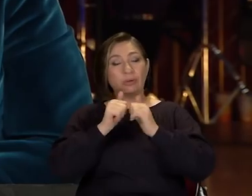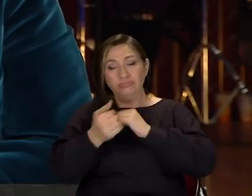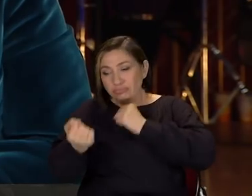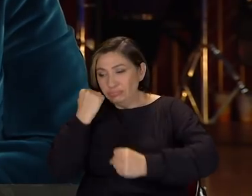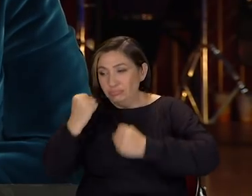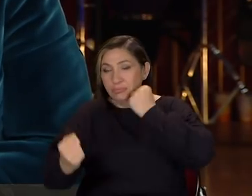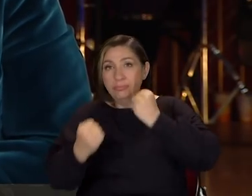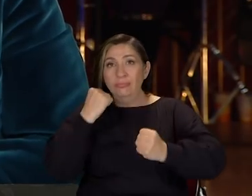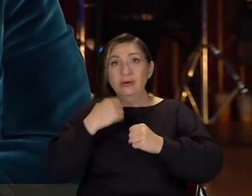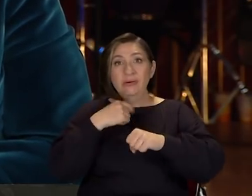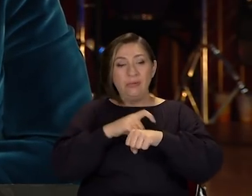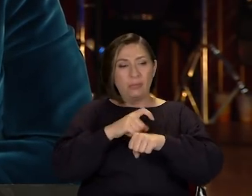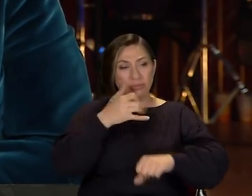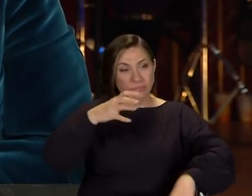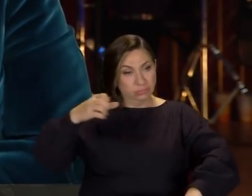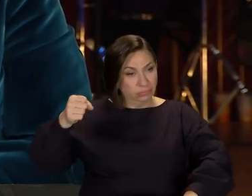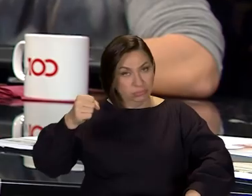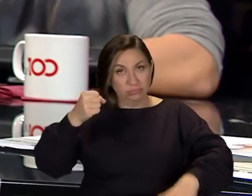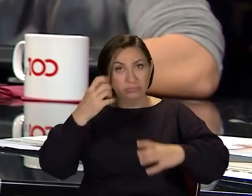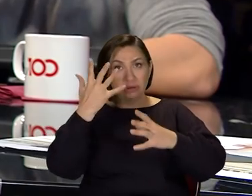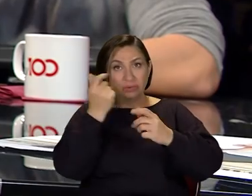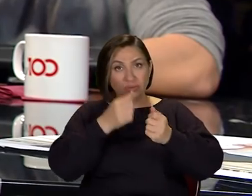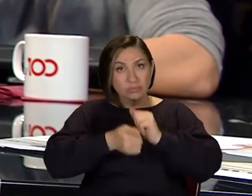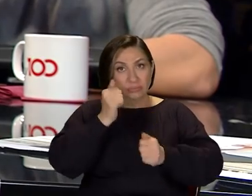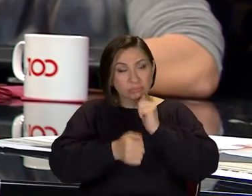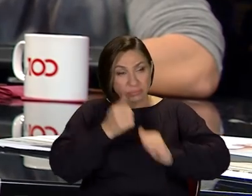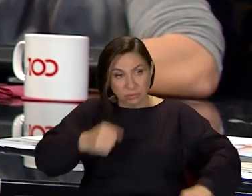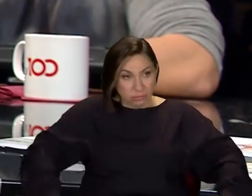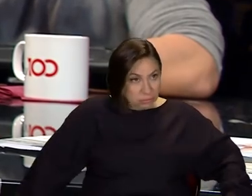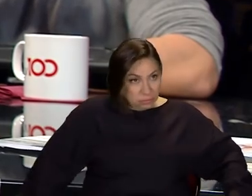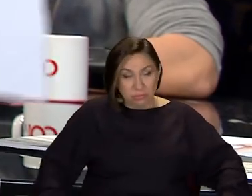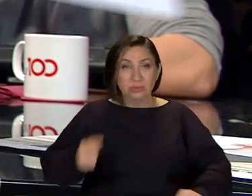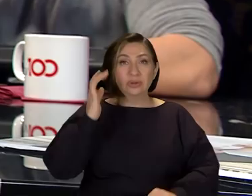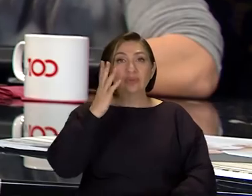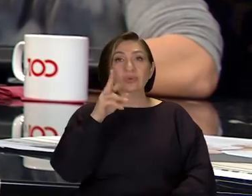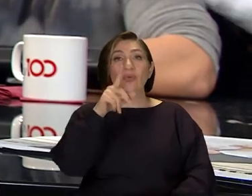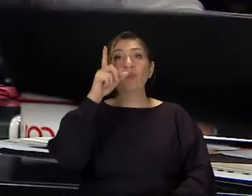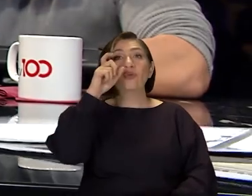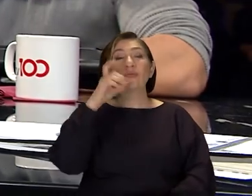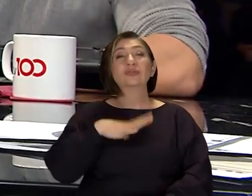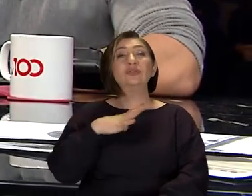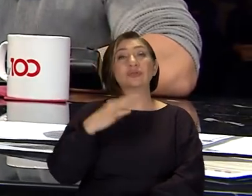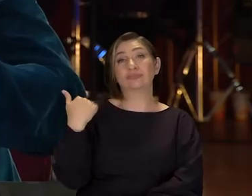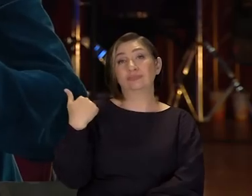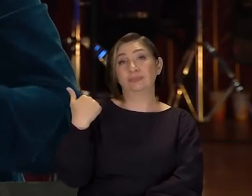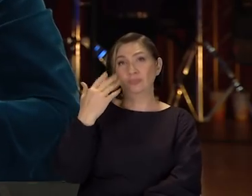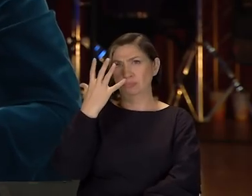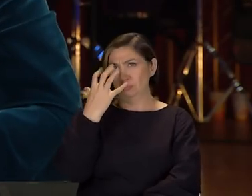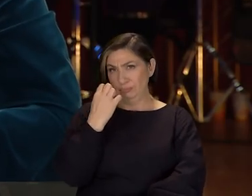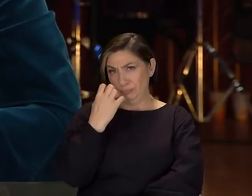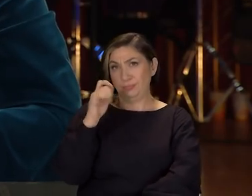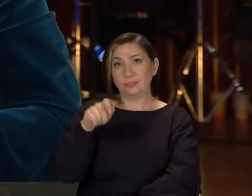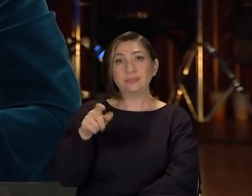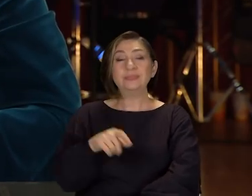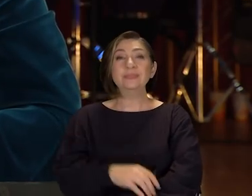salonunda çalışıp bir de siniri bozuk hani 5 kişiyi birden dövecekmiş gibi bir halim var. O yani. İfadeyi o fotoğrafçı istiyor o sırada. Öyle mi? Tabii gaza getirmek